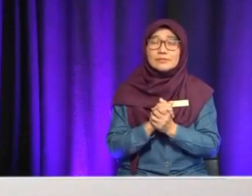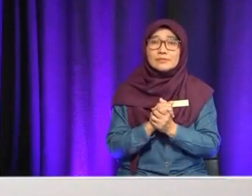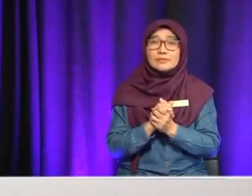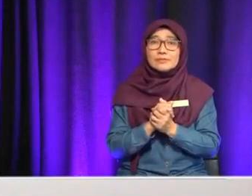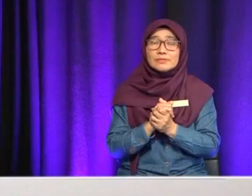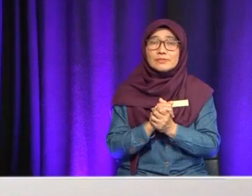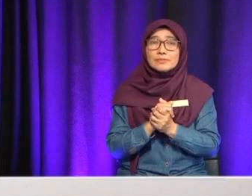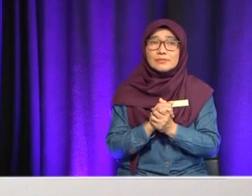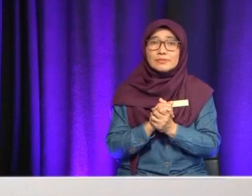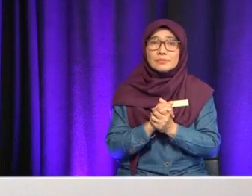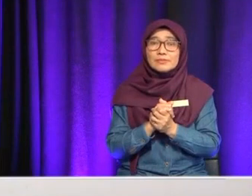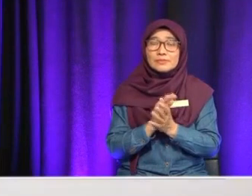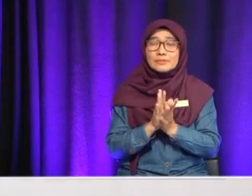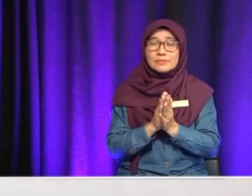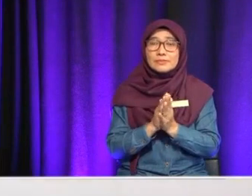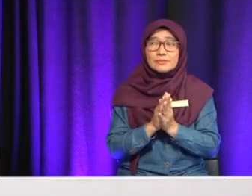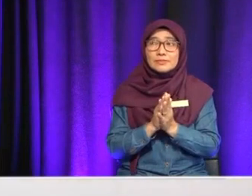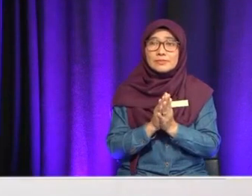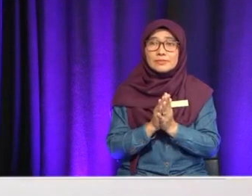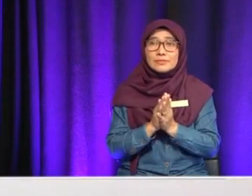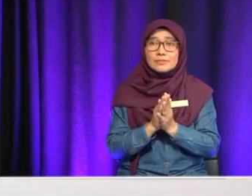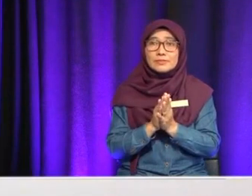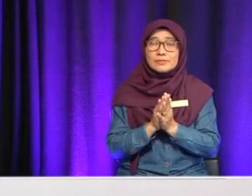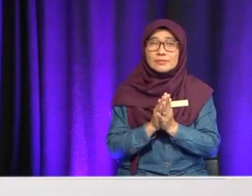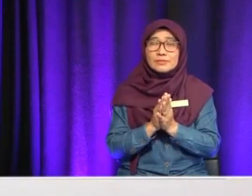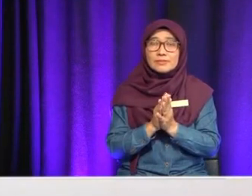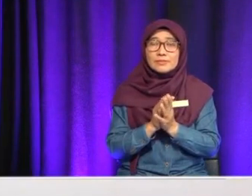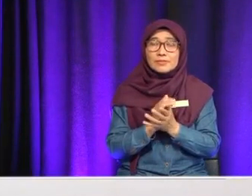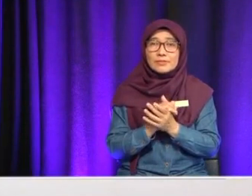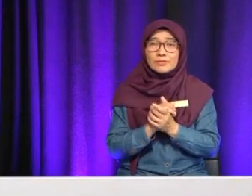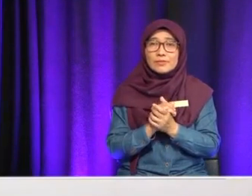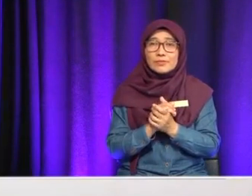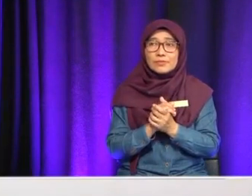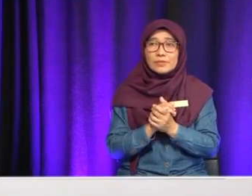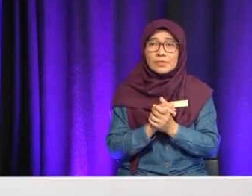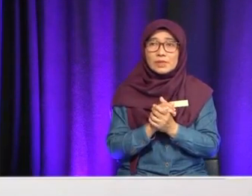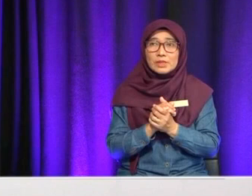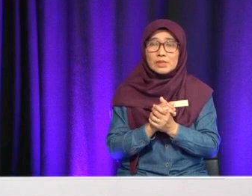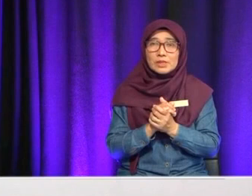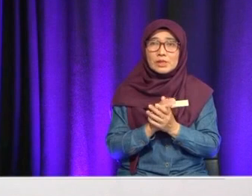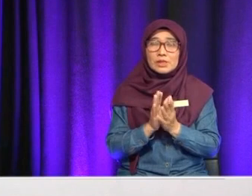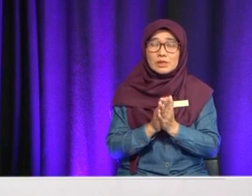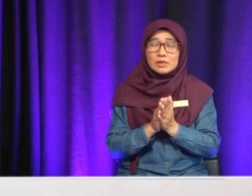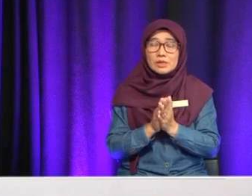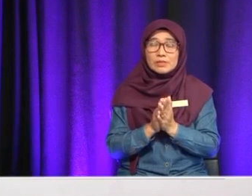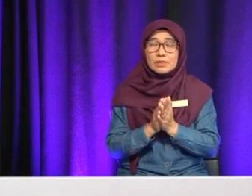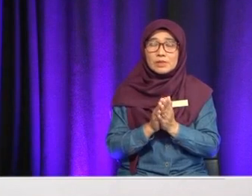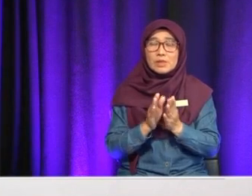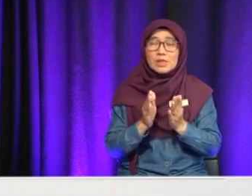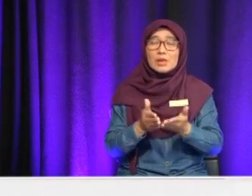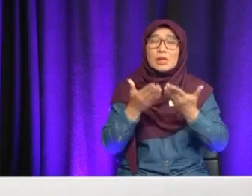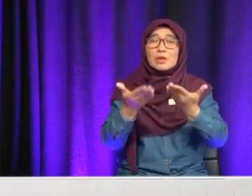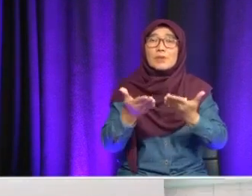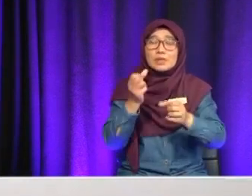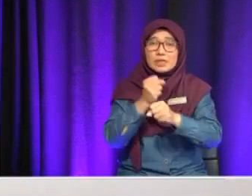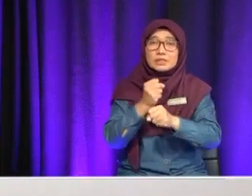Kita boleh menggunakan wakalah dalam kehidupan ni dari segi membuka ruang pekerjaan, Ustaz. Okey. Jadi,